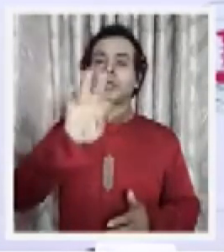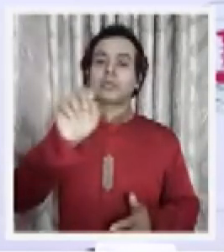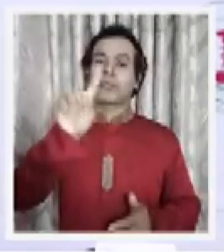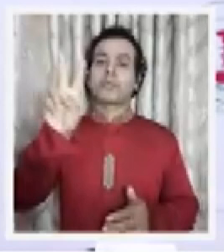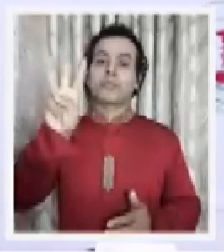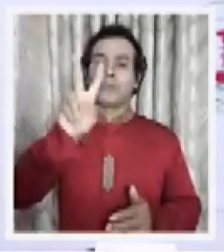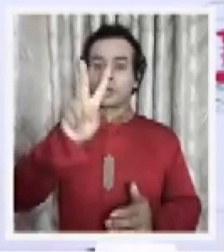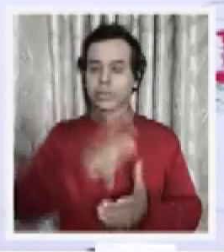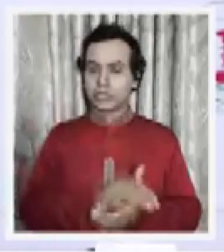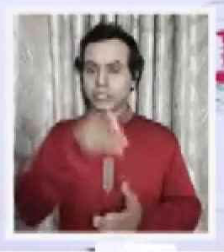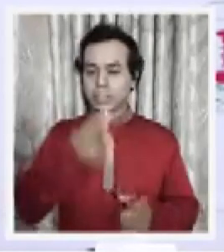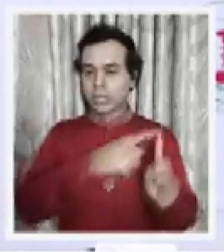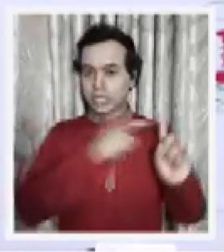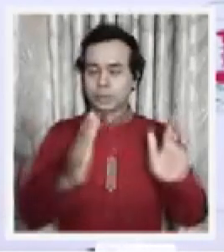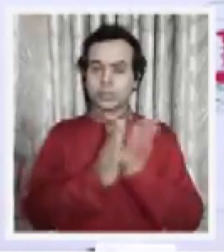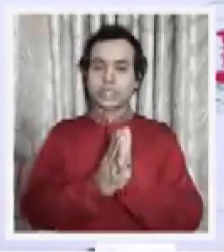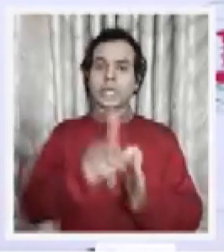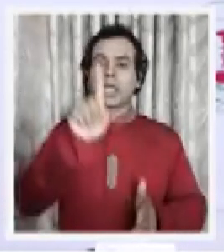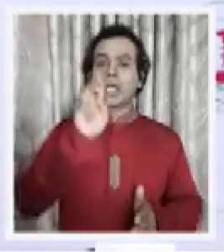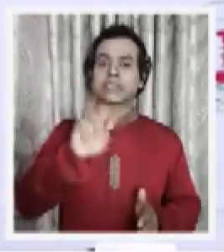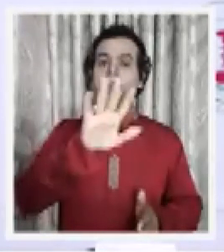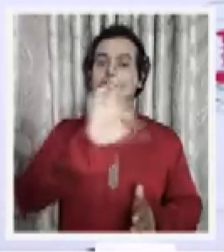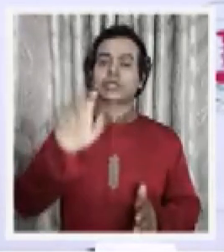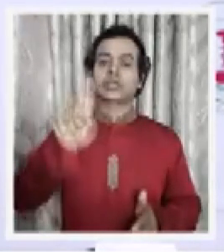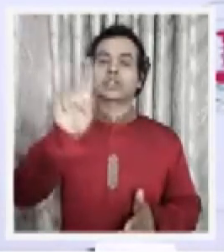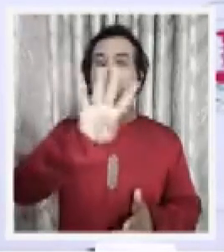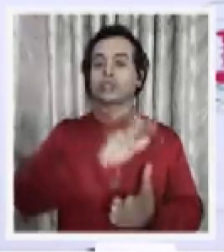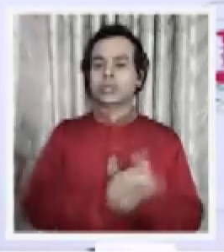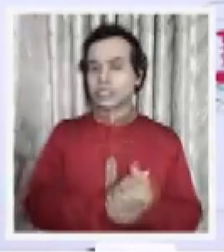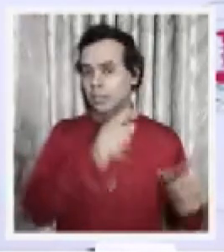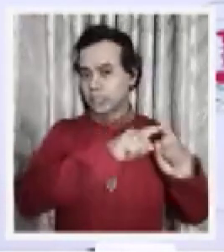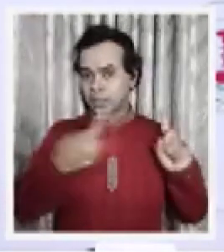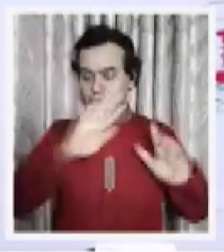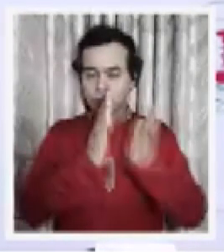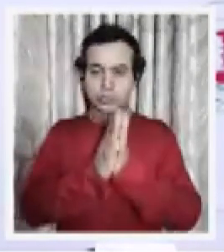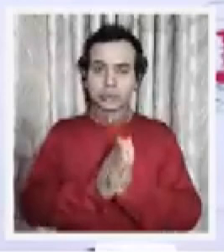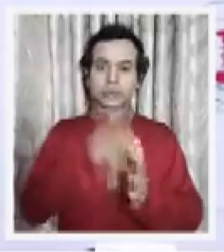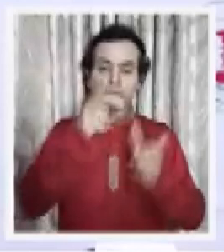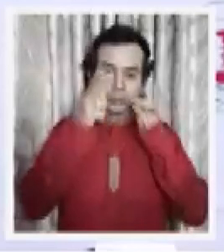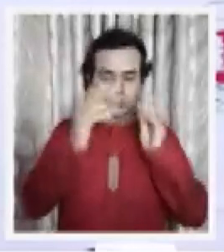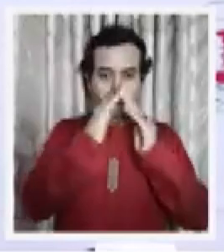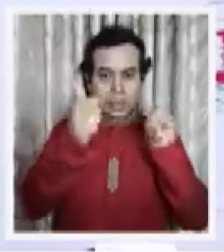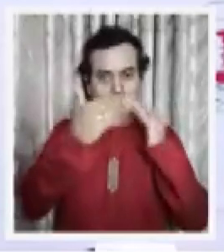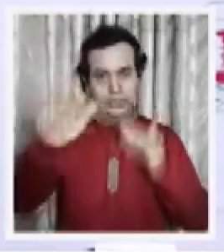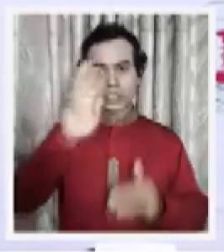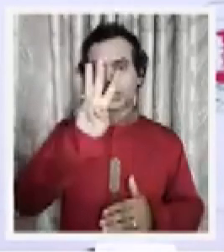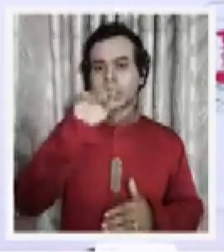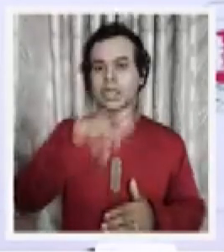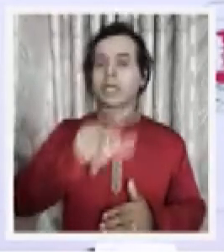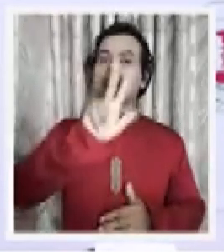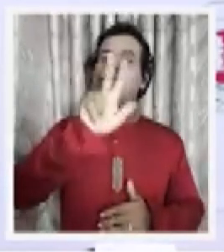440,132 জন। 24 ঘন্টায় কোয়ারেন্টাইন থেকে ছাড়া পেয়েছেন 1,514 জন। এ পর্যন্ত কোয়ারেন্টাইন থেকে ছাড়া পেয়েছেন